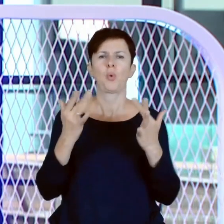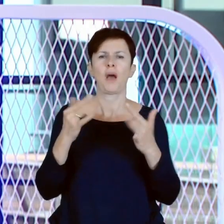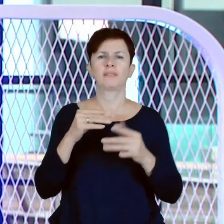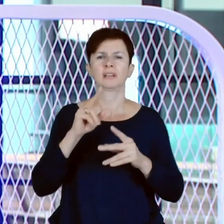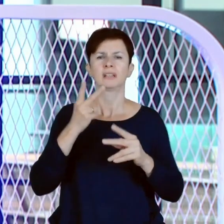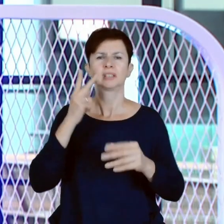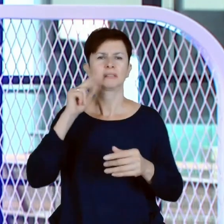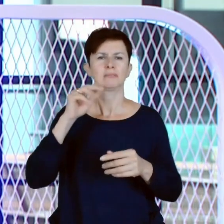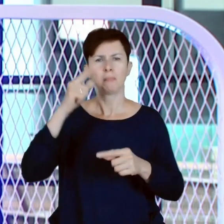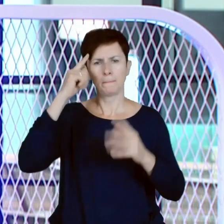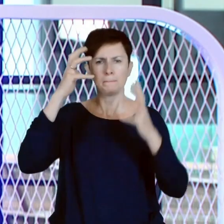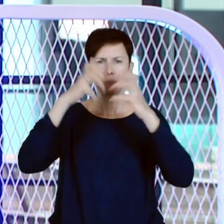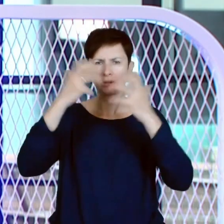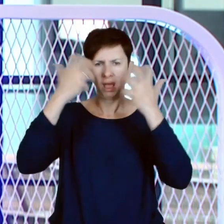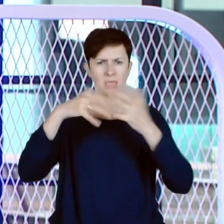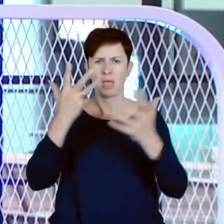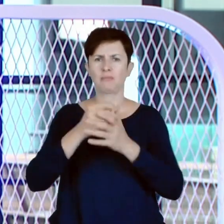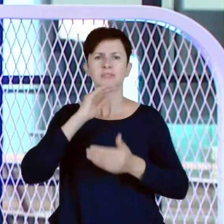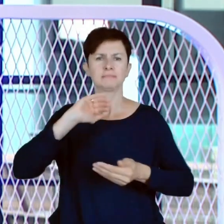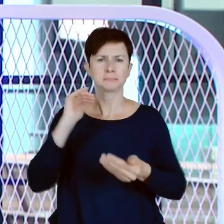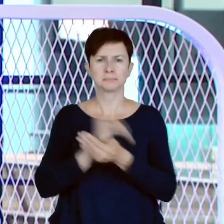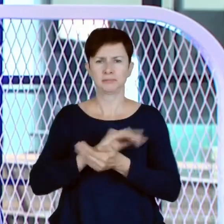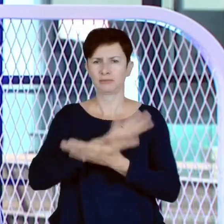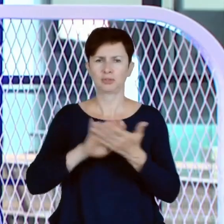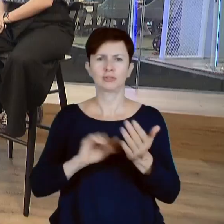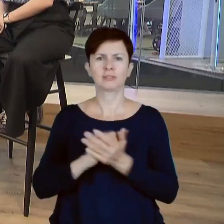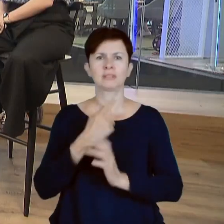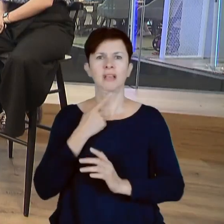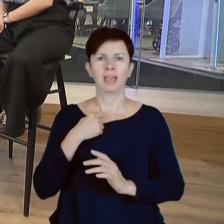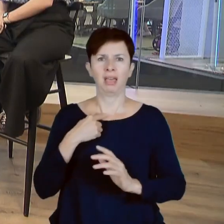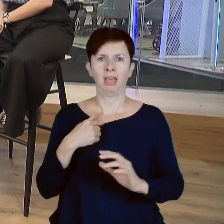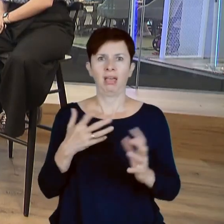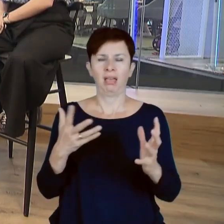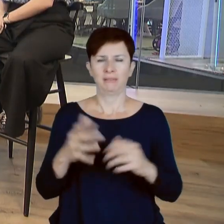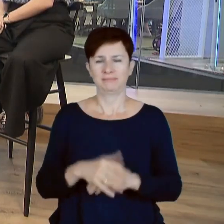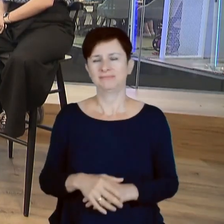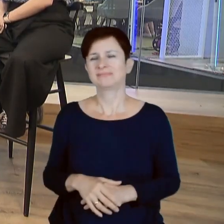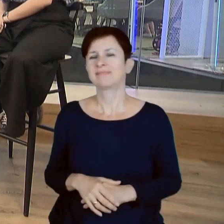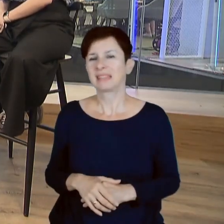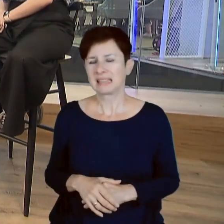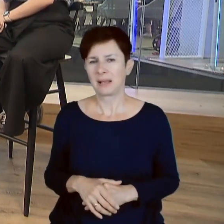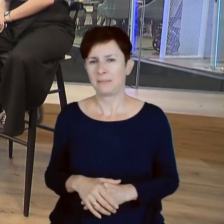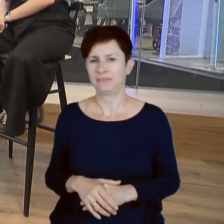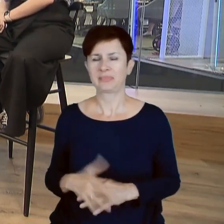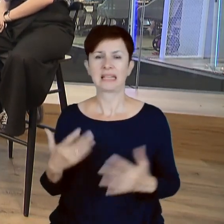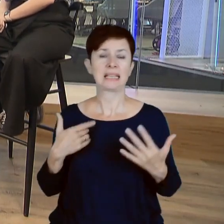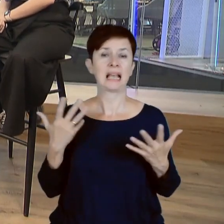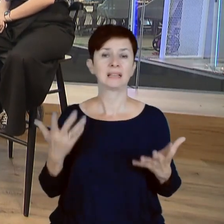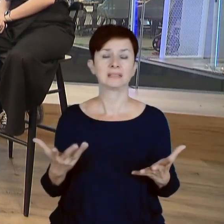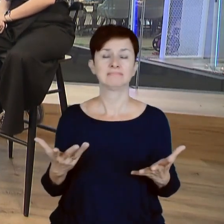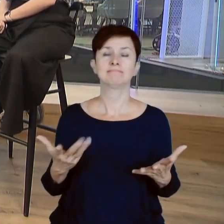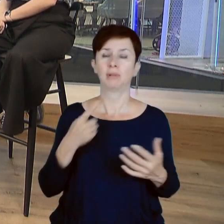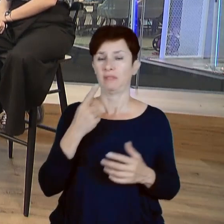prostu no, uzależniające, jak rozumiem, prawda? Znaczy, to nie ma co ukrywać. Znaczy, ja chcę podkreślić z jednej strony, że technologia jest